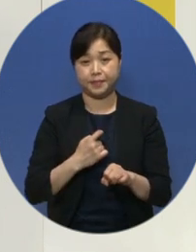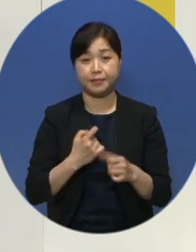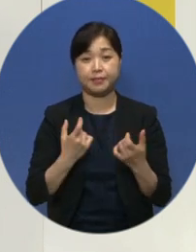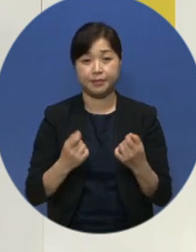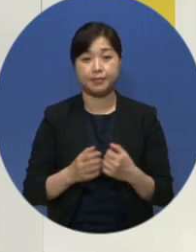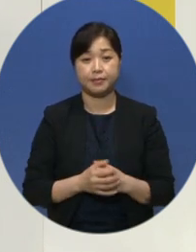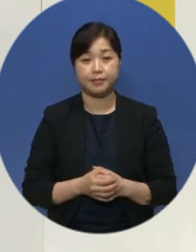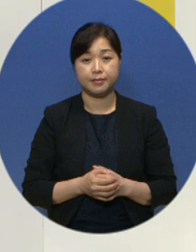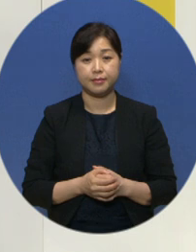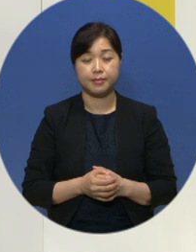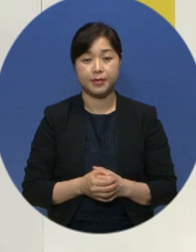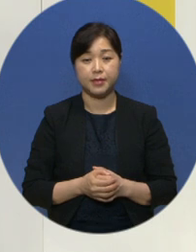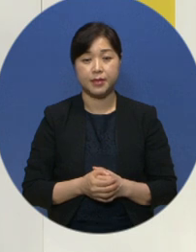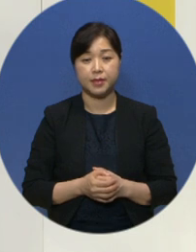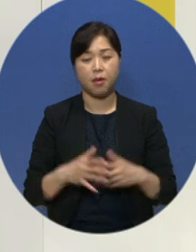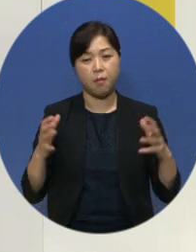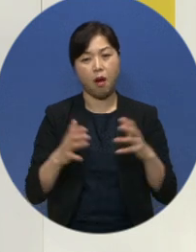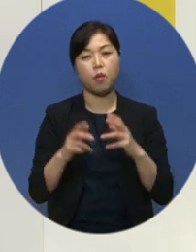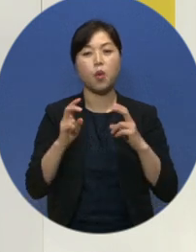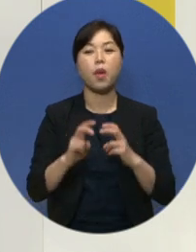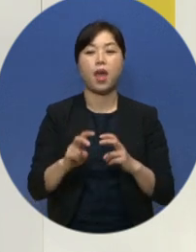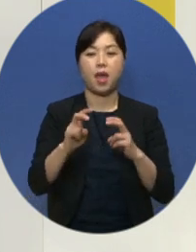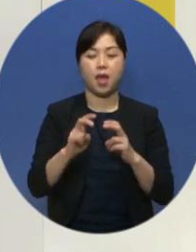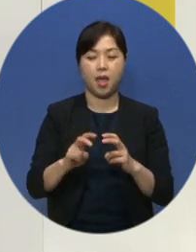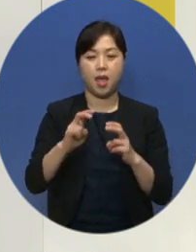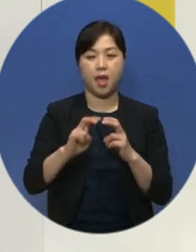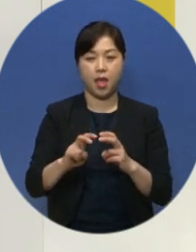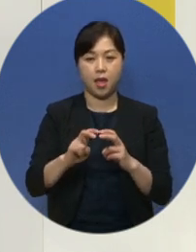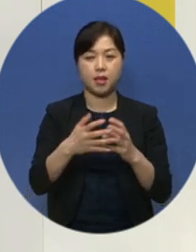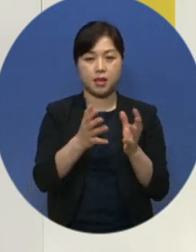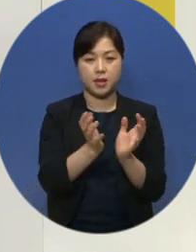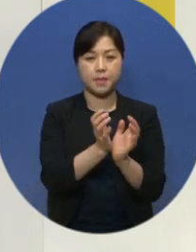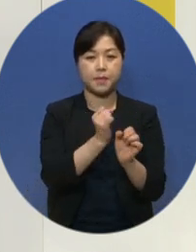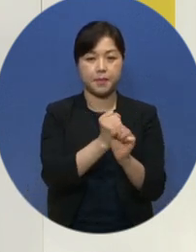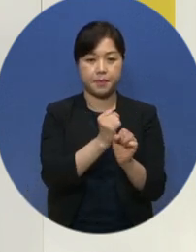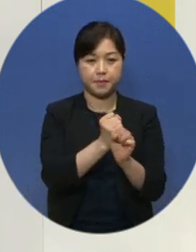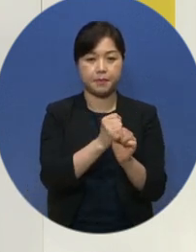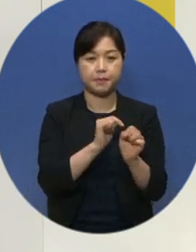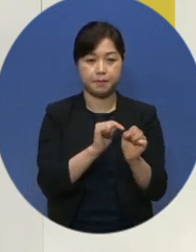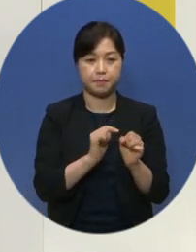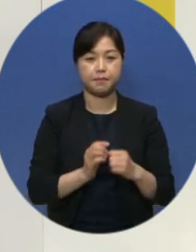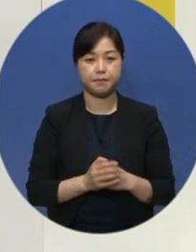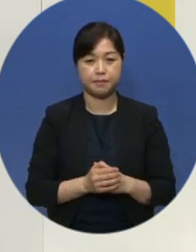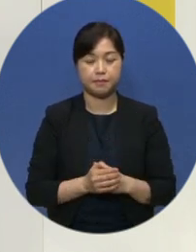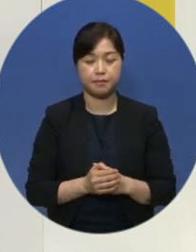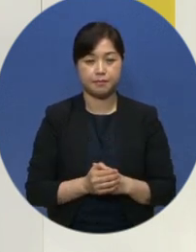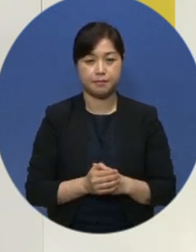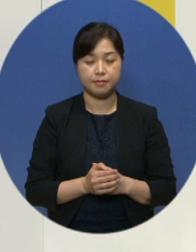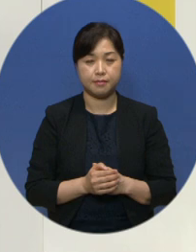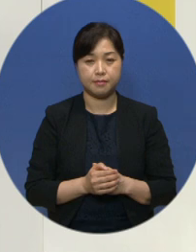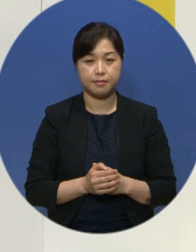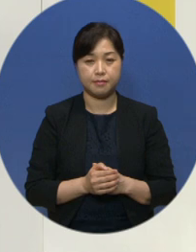중 창단을 만들어서 그 다음에 이제 그 때는 에 우리나라의